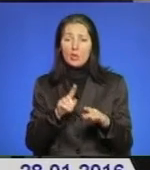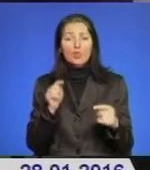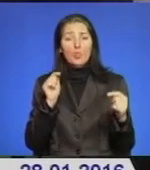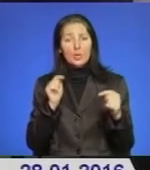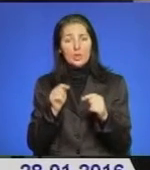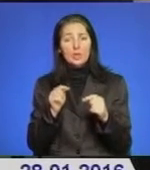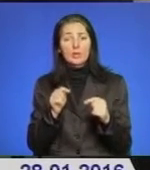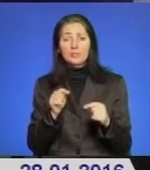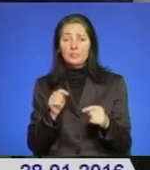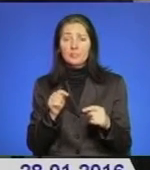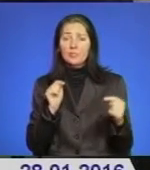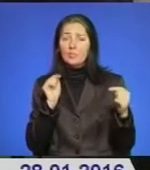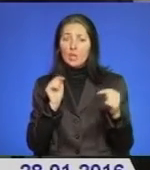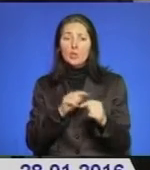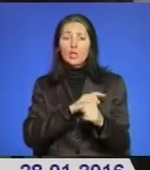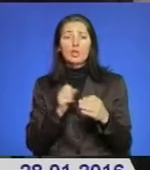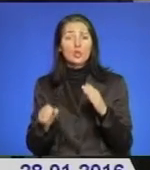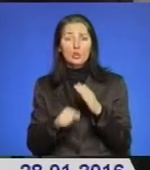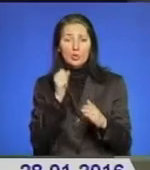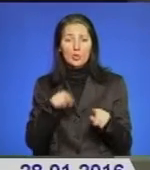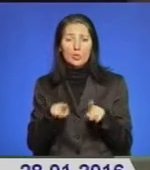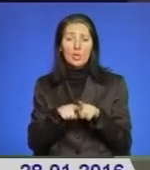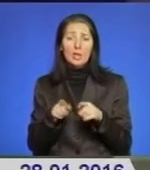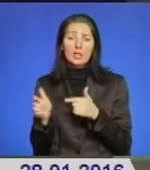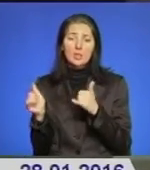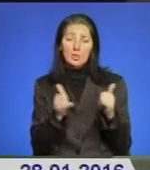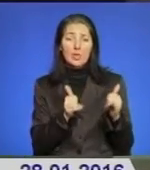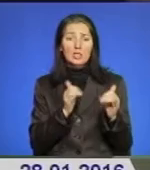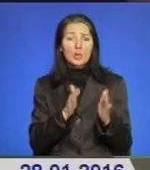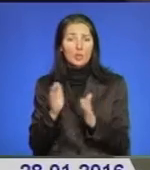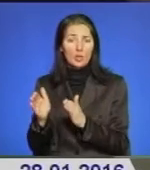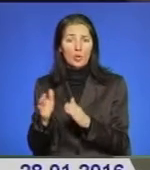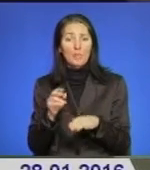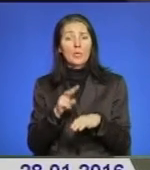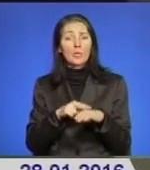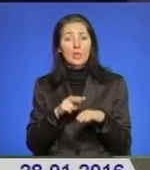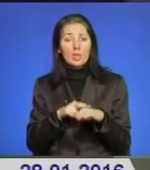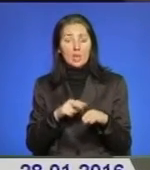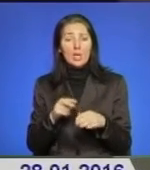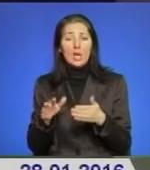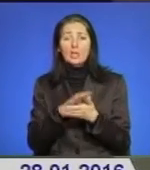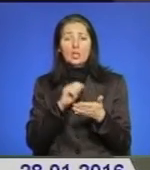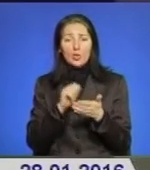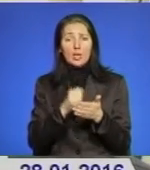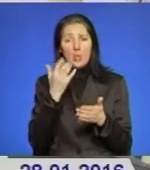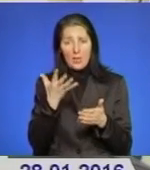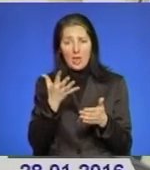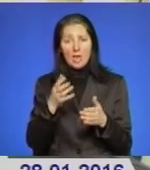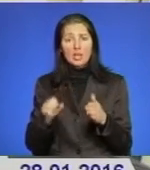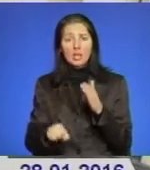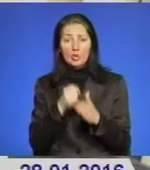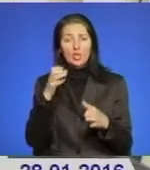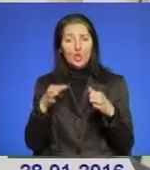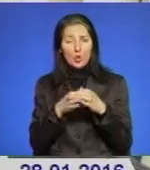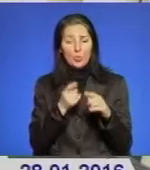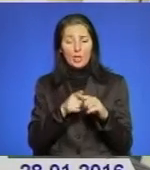протидії злочинності та забезпечення правопорядку. Працівники поліції знешкодили 5 організованих злочинних груп, які скоїли понад